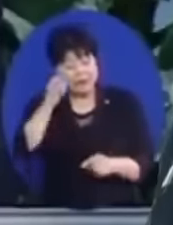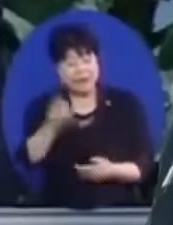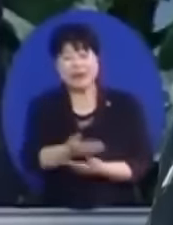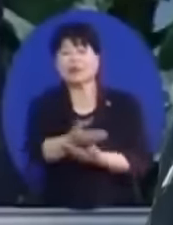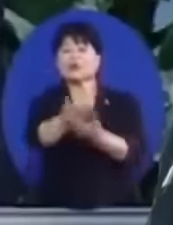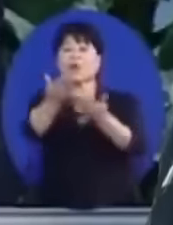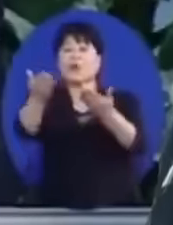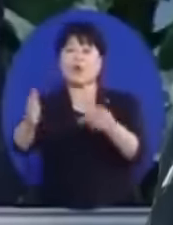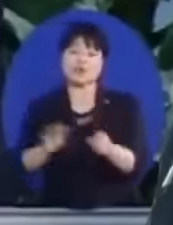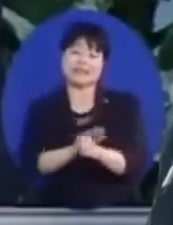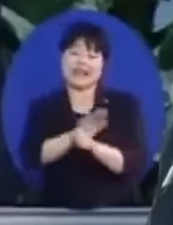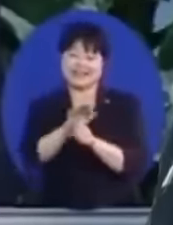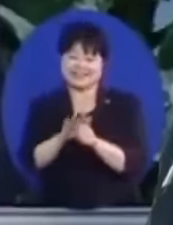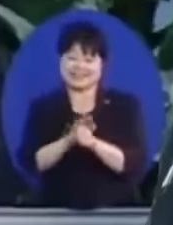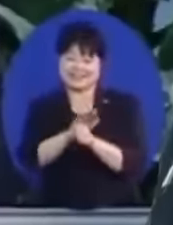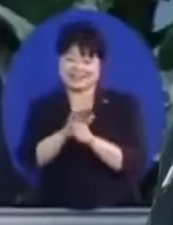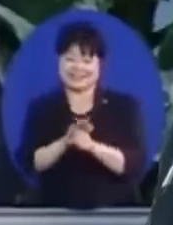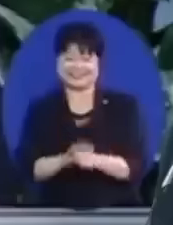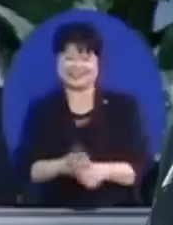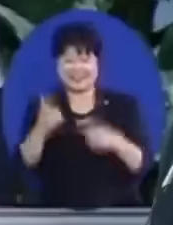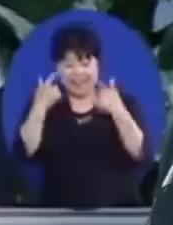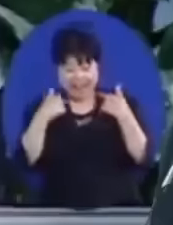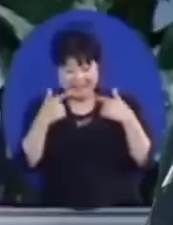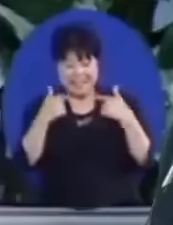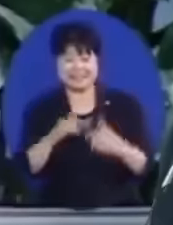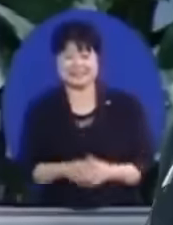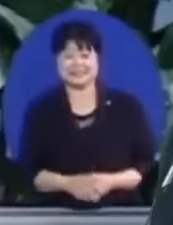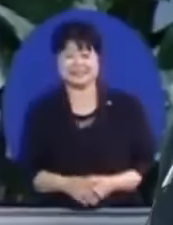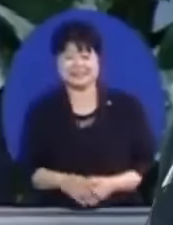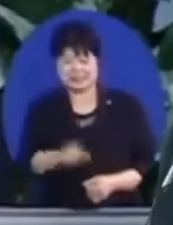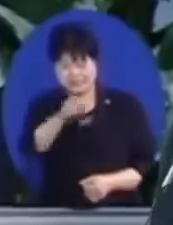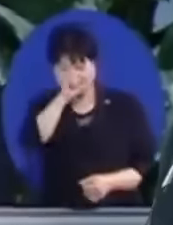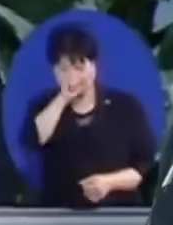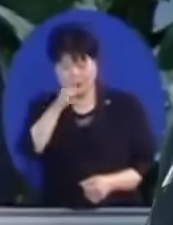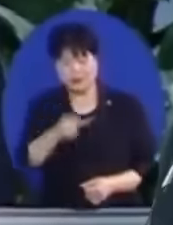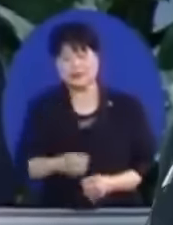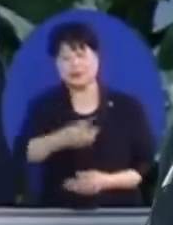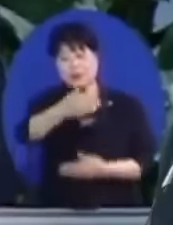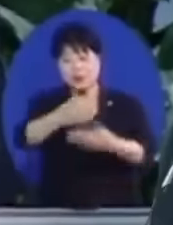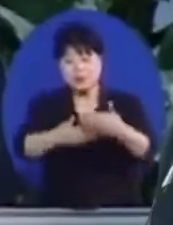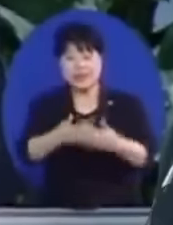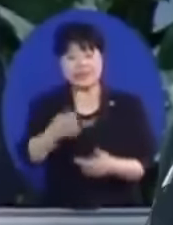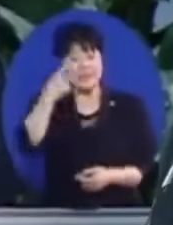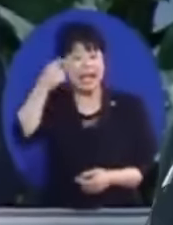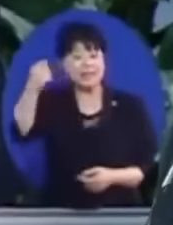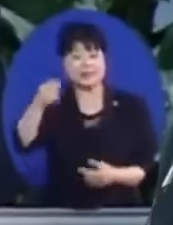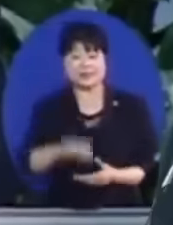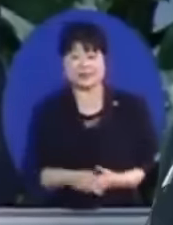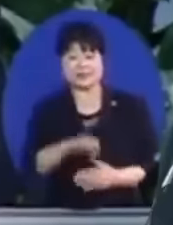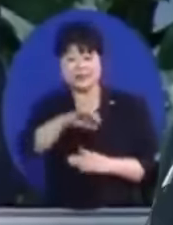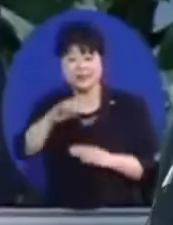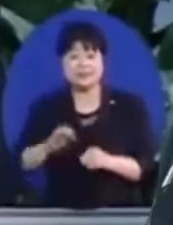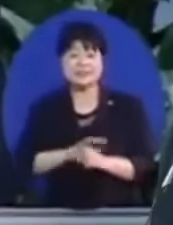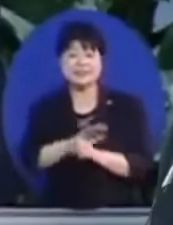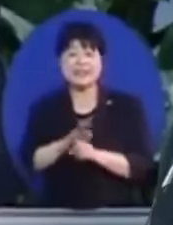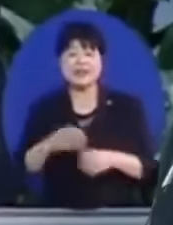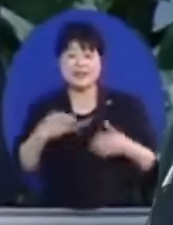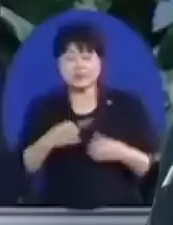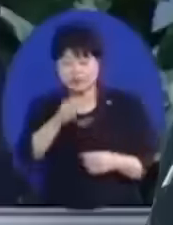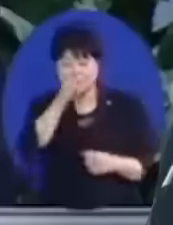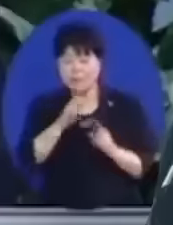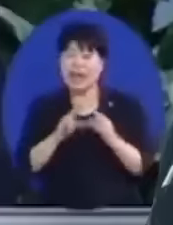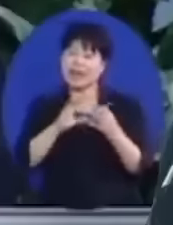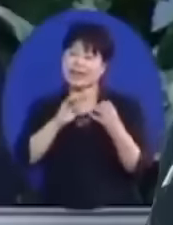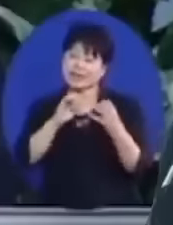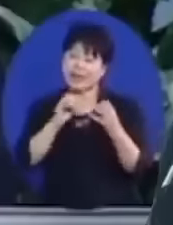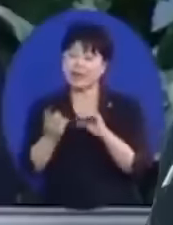것이 사랑하는 것입니다. 항상 긍정적인 교제를 하라는 것입니다. 이웃 사람하고 기쁘고 좋은 말을